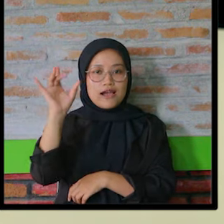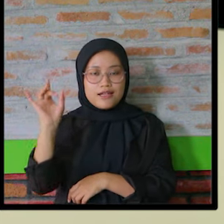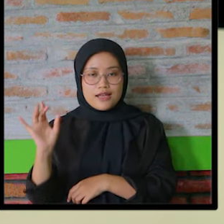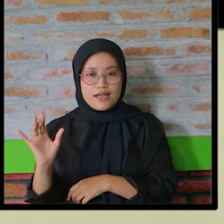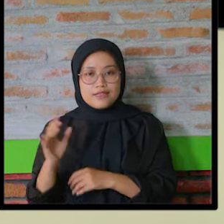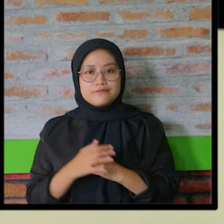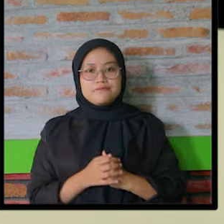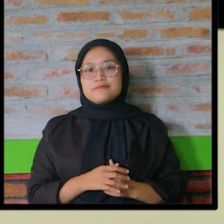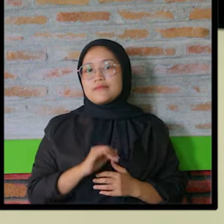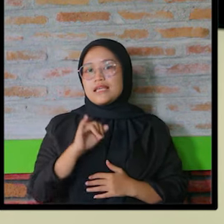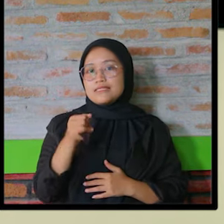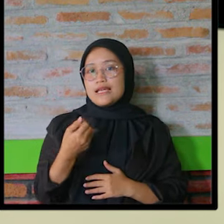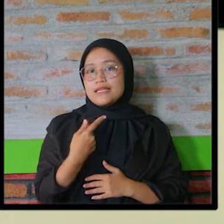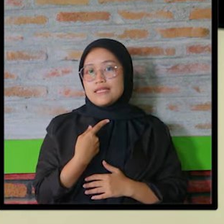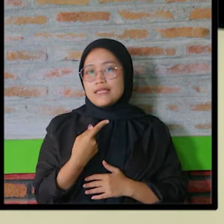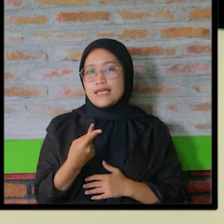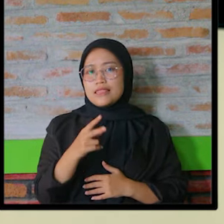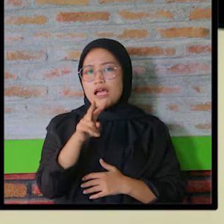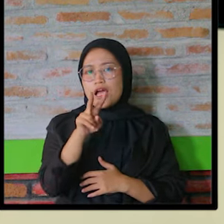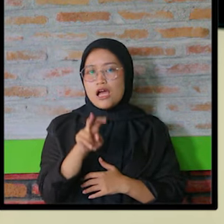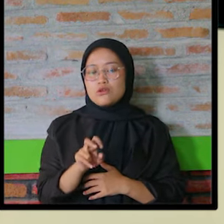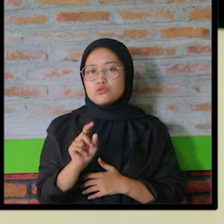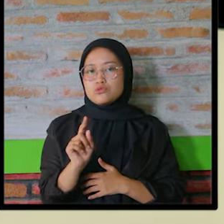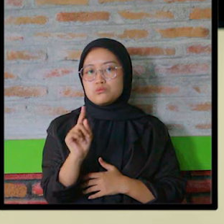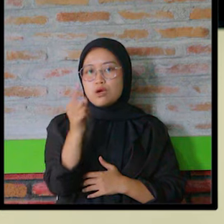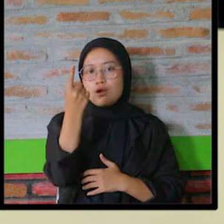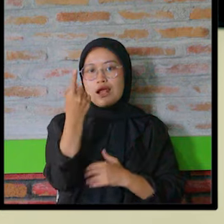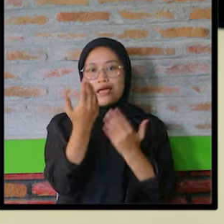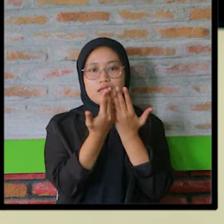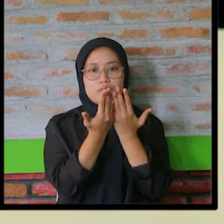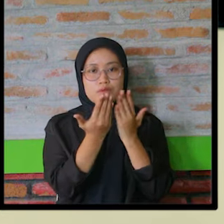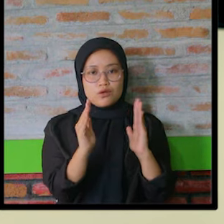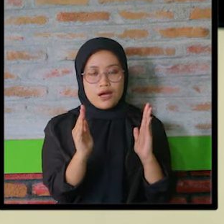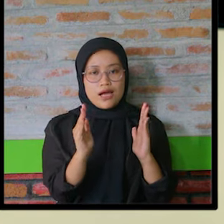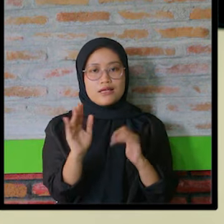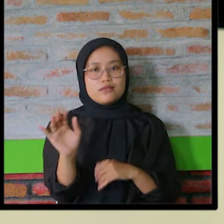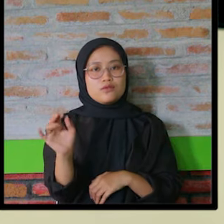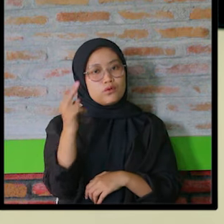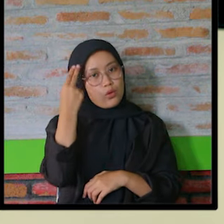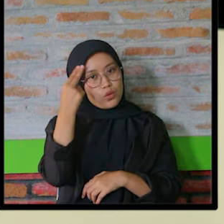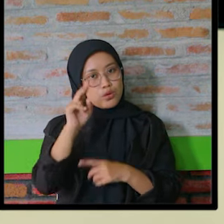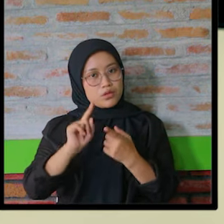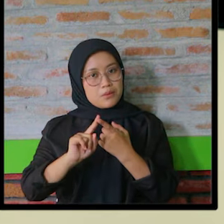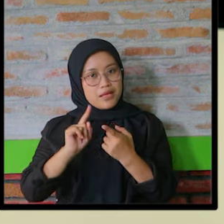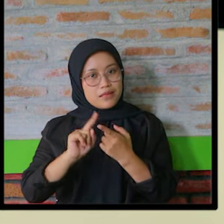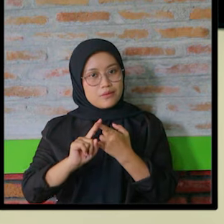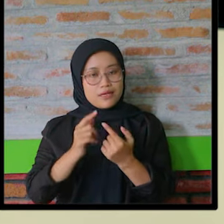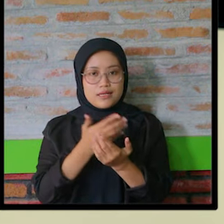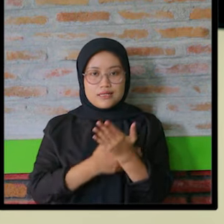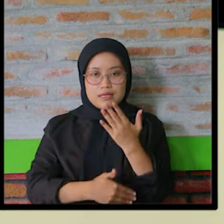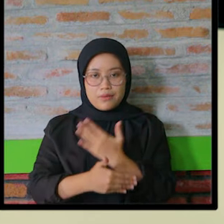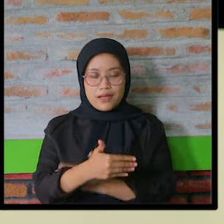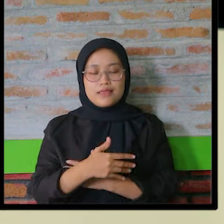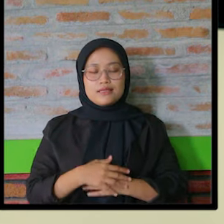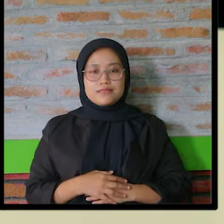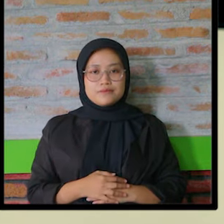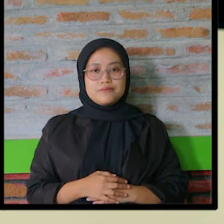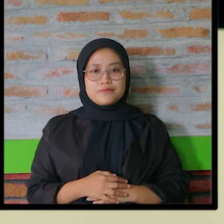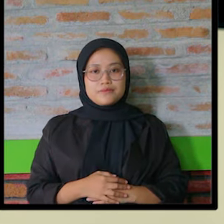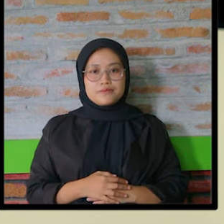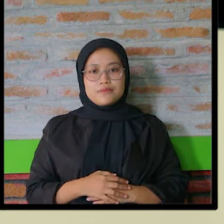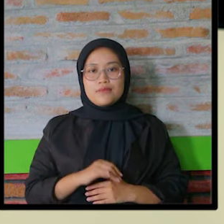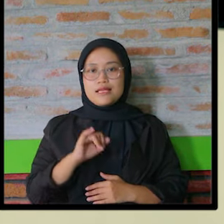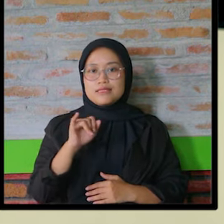sebagainya sehingga kita harus mulai terbuka kepada teman-teman disabilitas